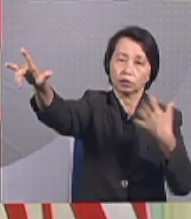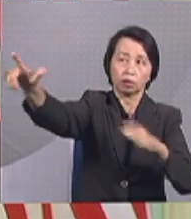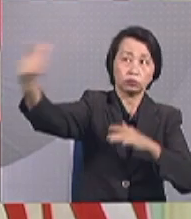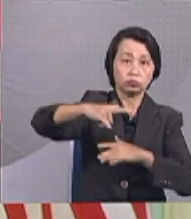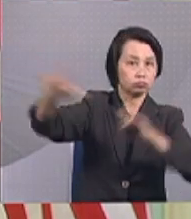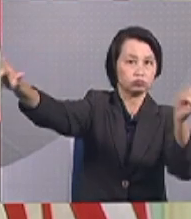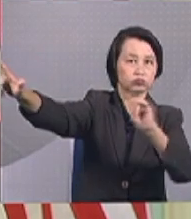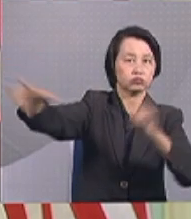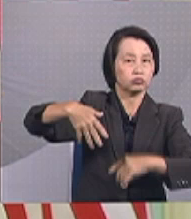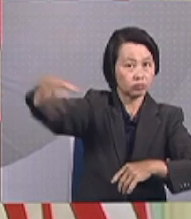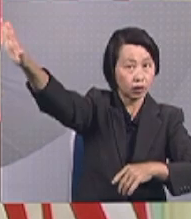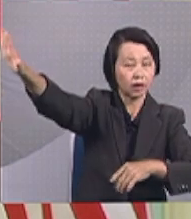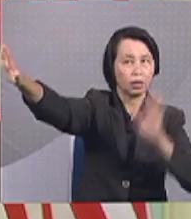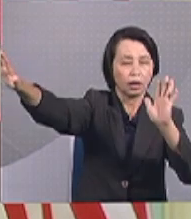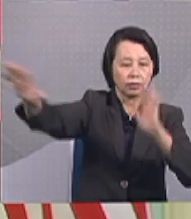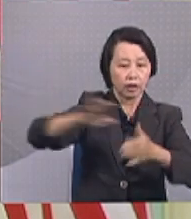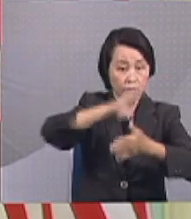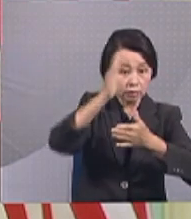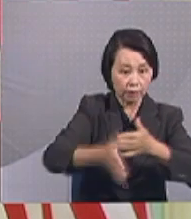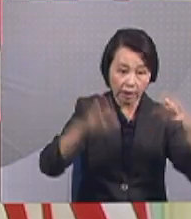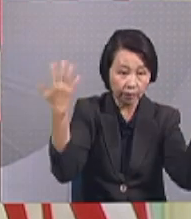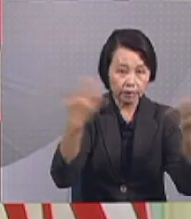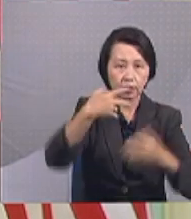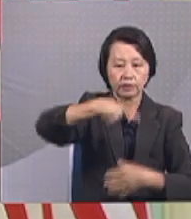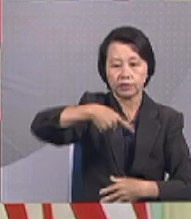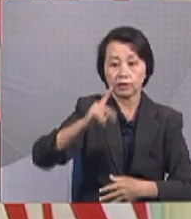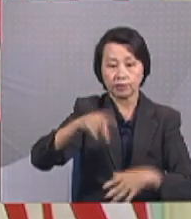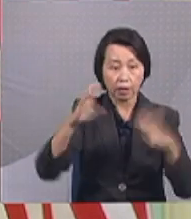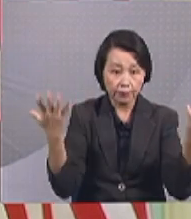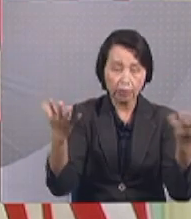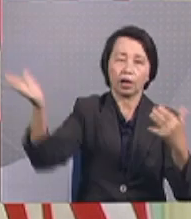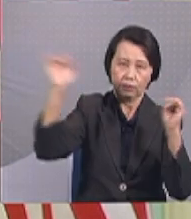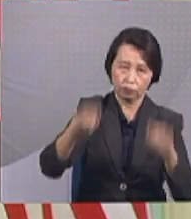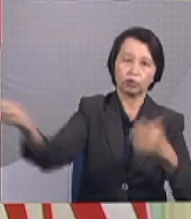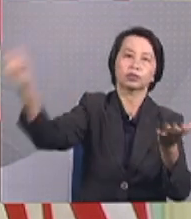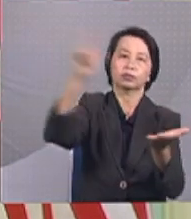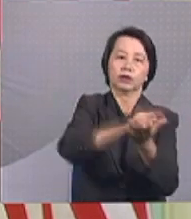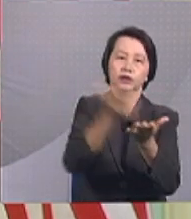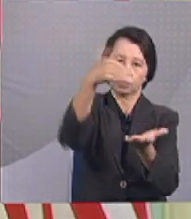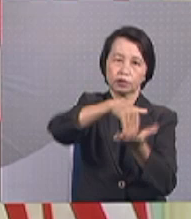back sehinggalah PKP ini tamat. Itu prosedur dia. Okey.